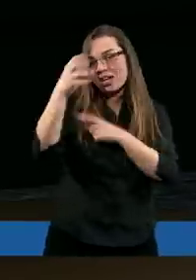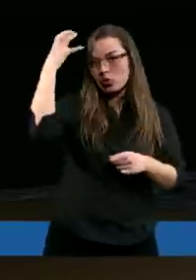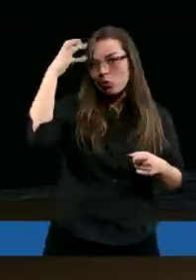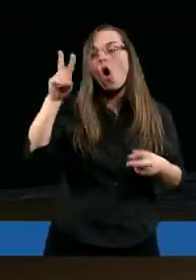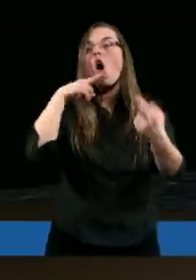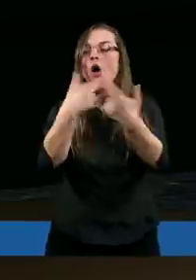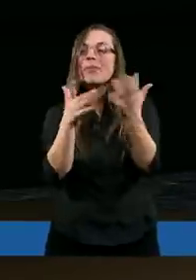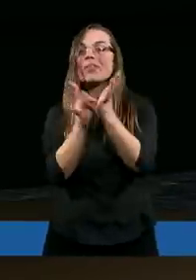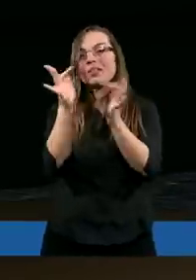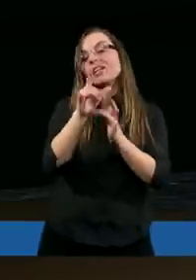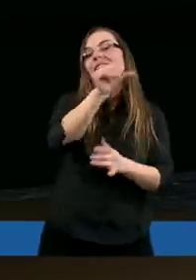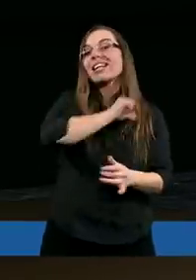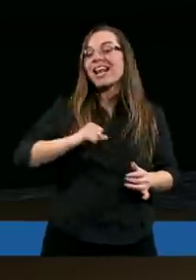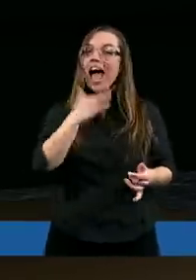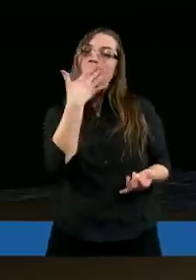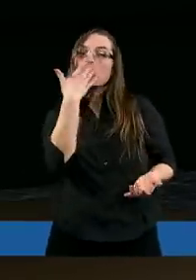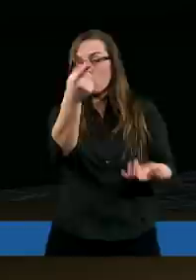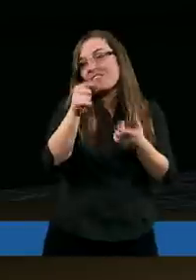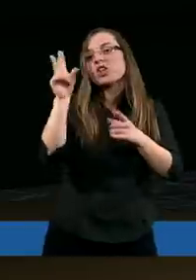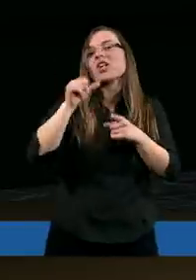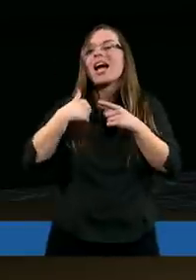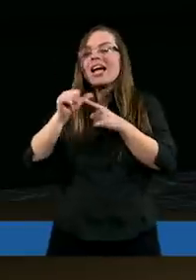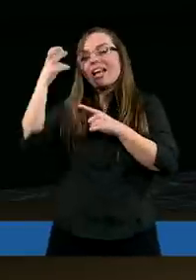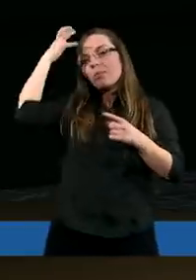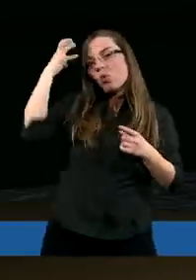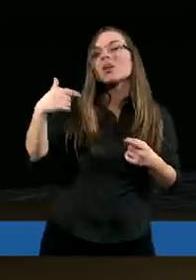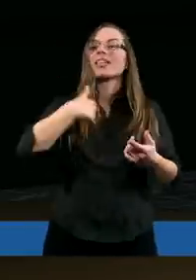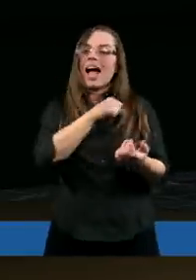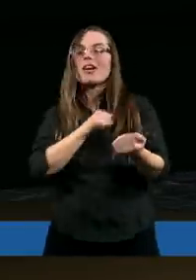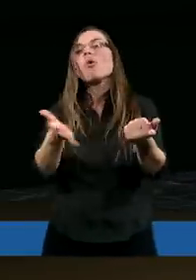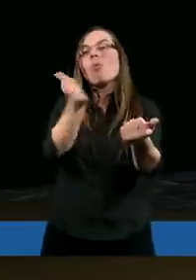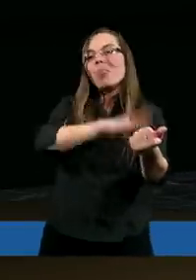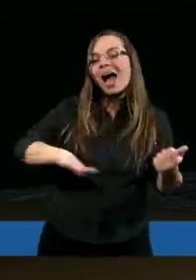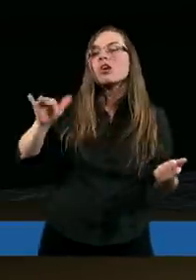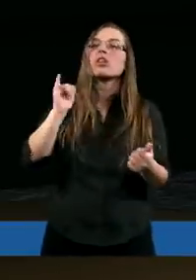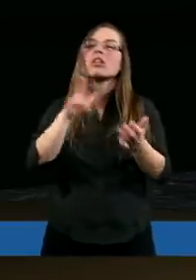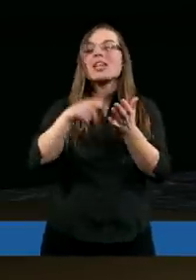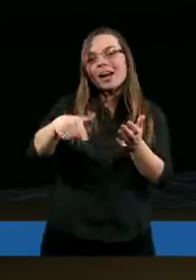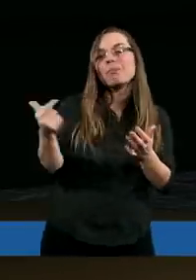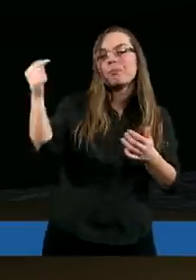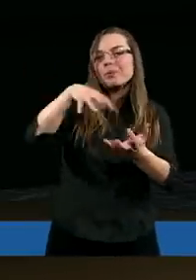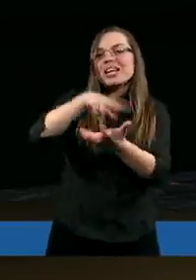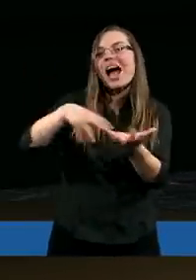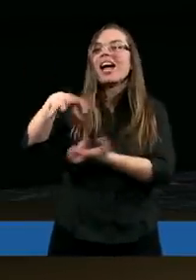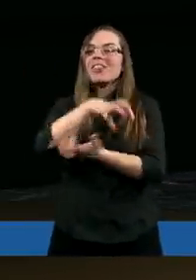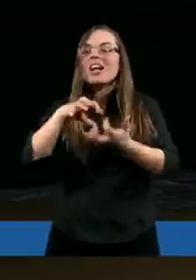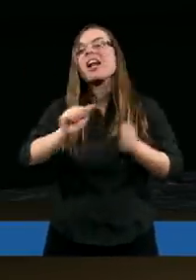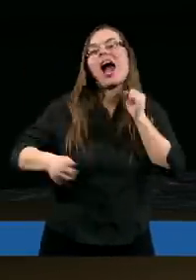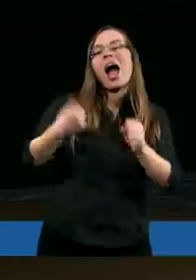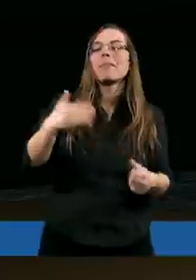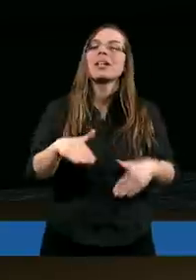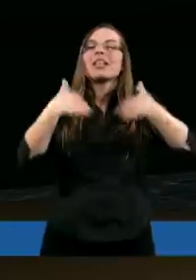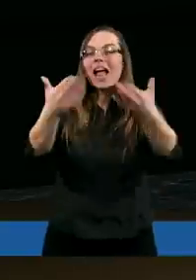Odpowiedział mu Jezus: Sam mówisz, że jestem królem. Ja się narodziłem i na to przyszedłem na świat, aby